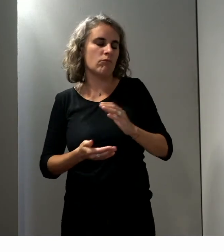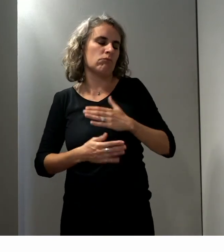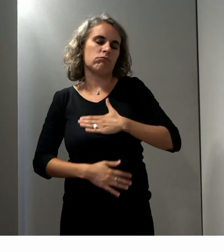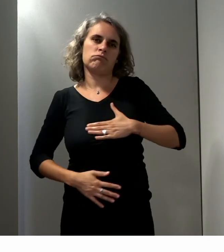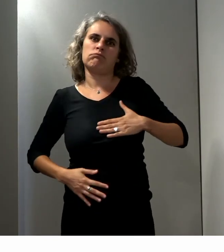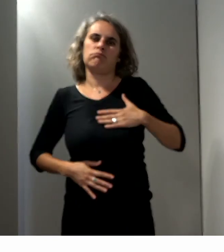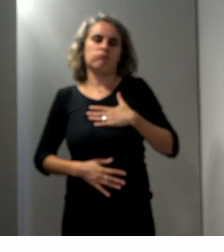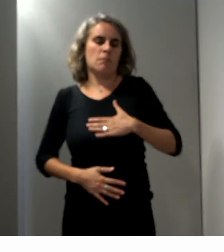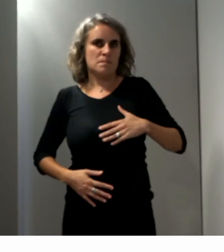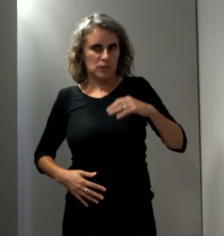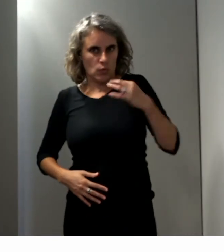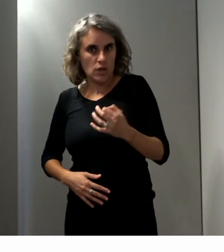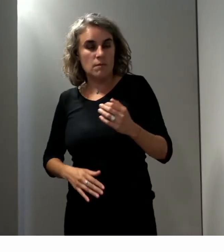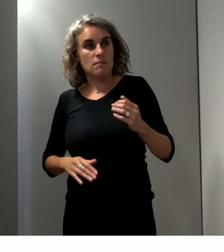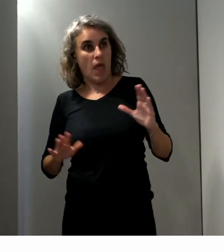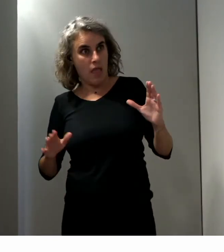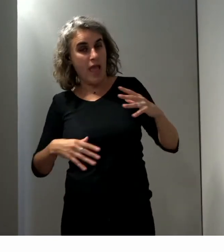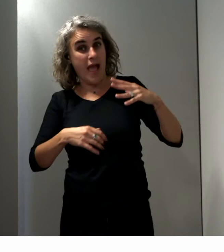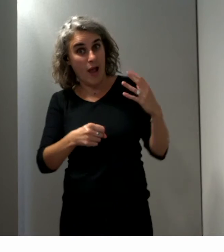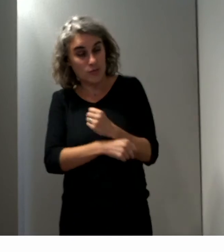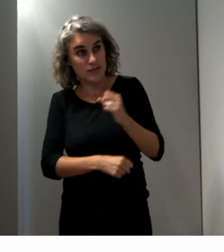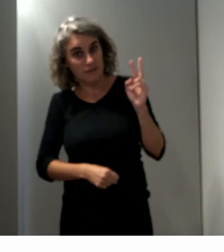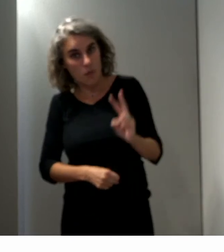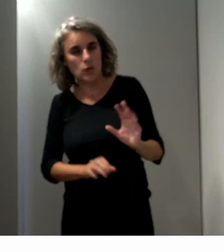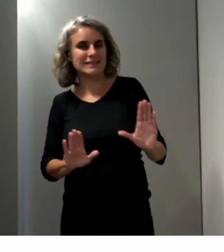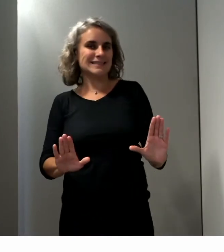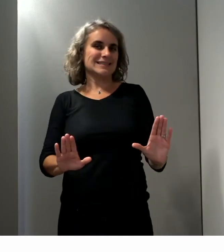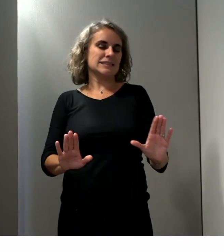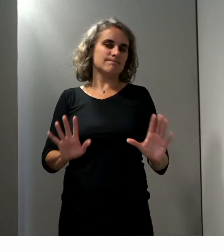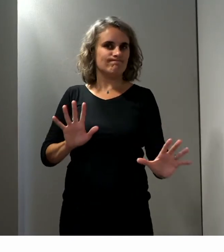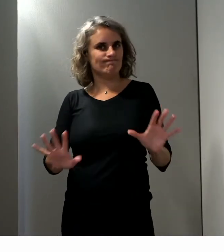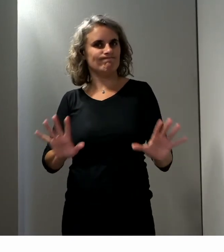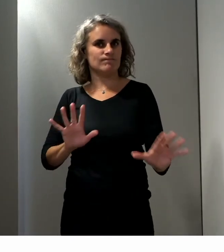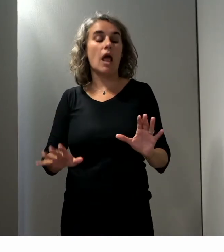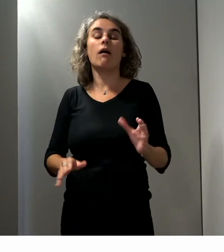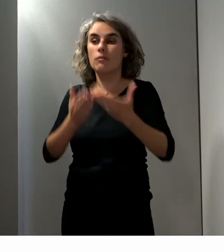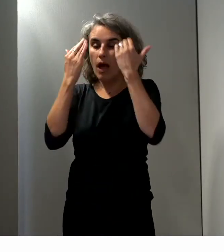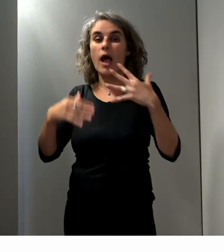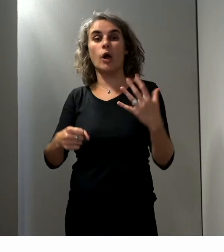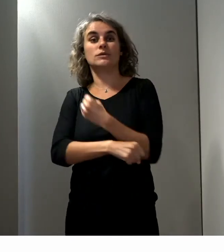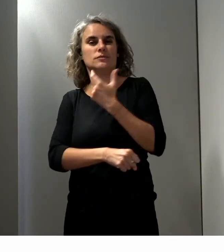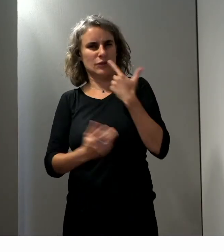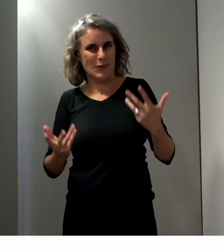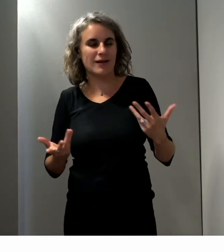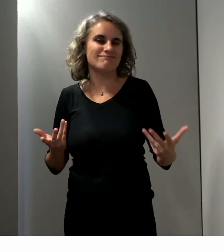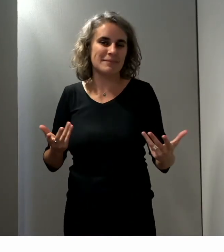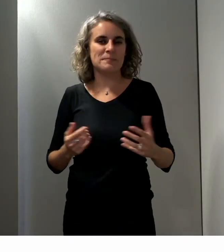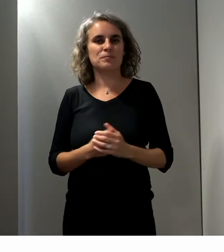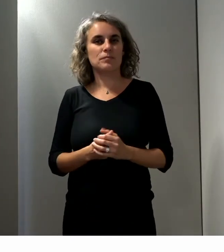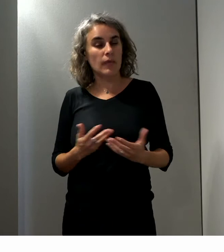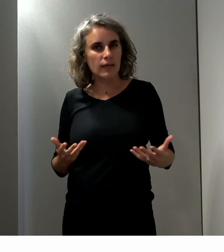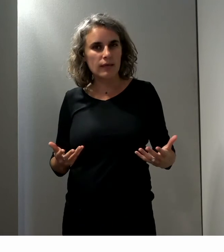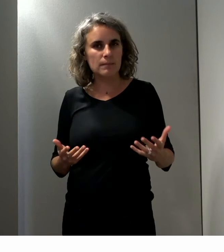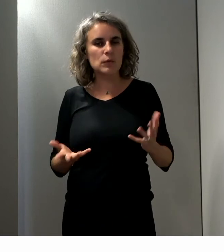ce sans pouvoir dire aujourd'hui qu'il était en situation de réussite. Je ne sais pas qui peut jamais dire qu'il est en situation de réussite, hein, c'est un sujet, mais au fond, est-ce